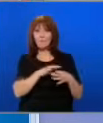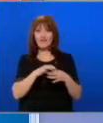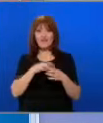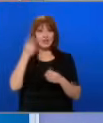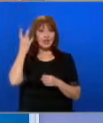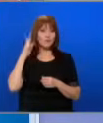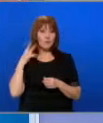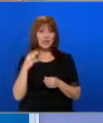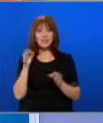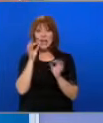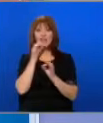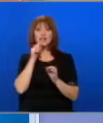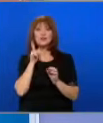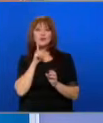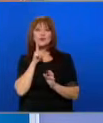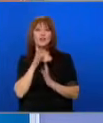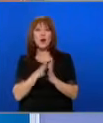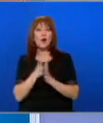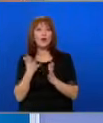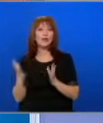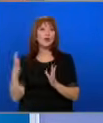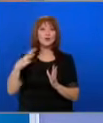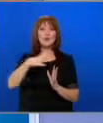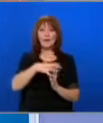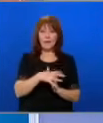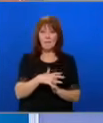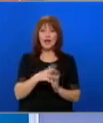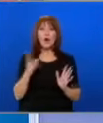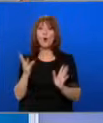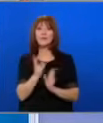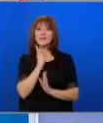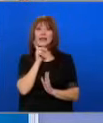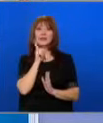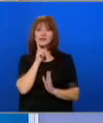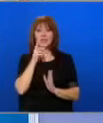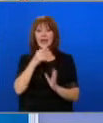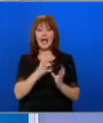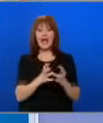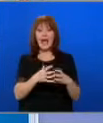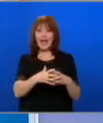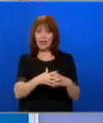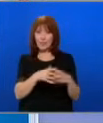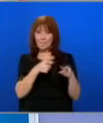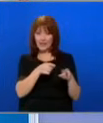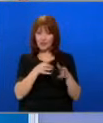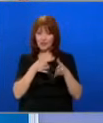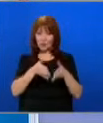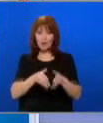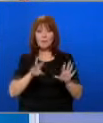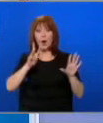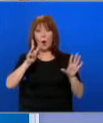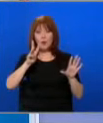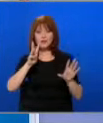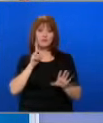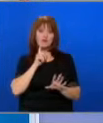нито с похитителите им. На борда на Руен има 18 души екипаж. Сред тях българите са 8. Корабът, който е собственост